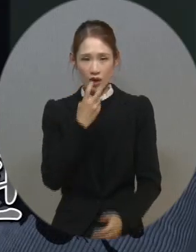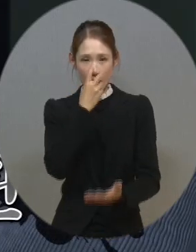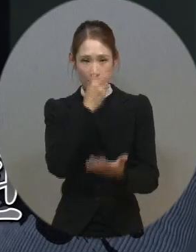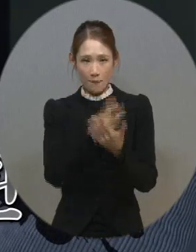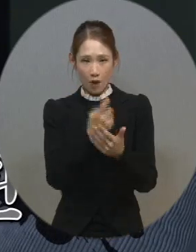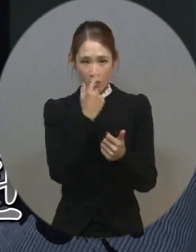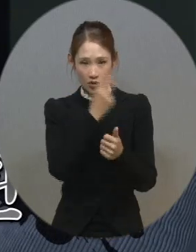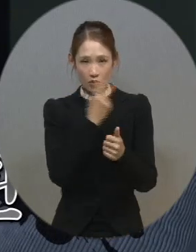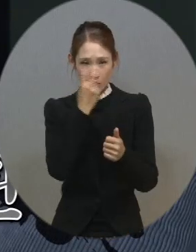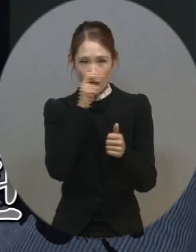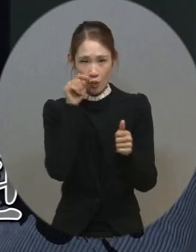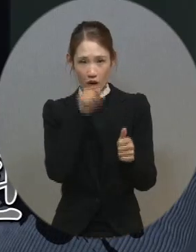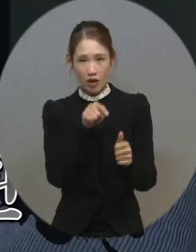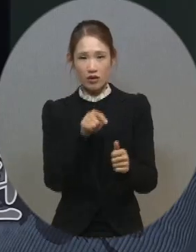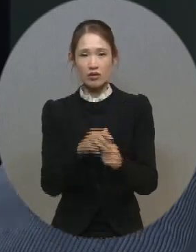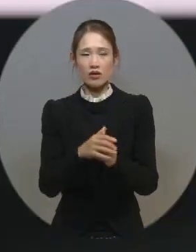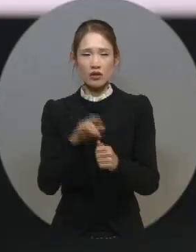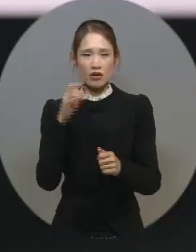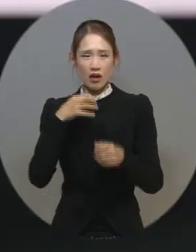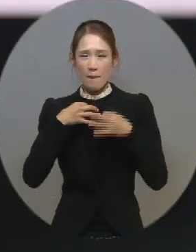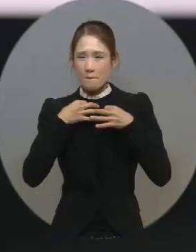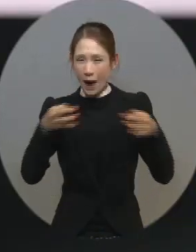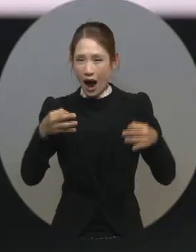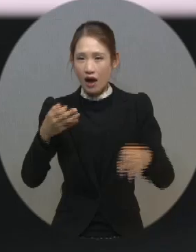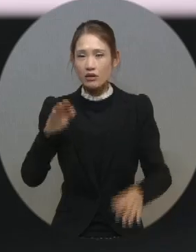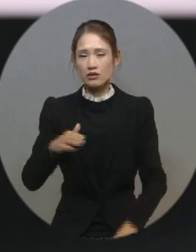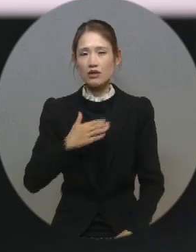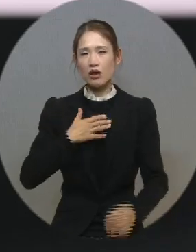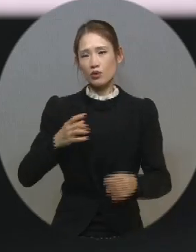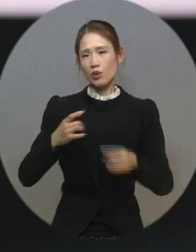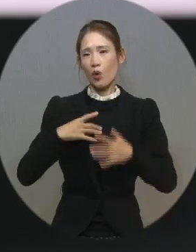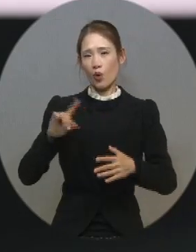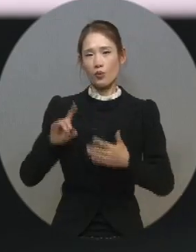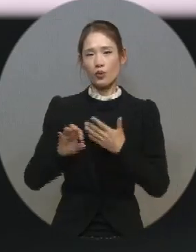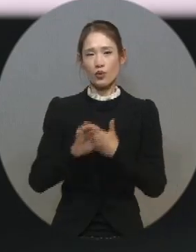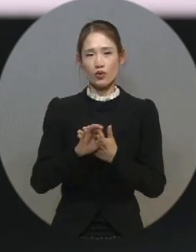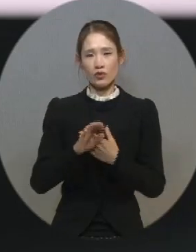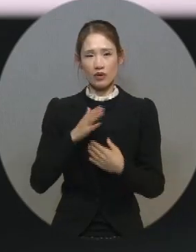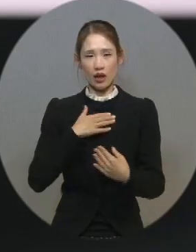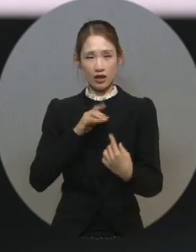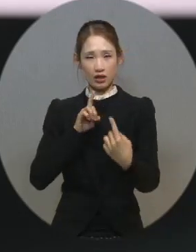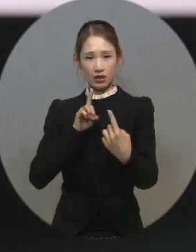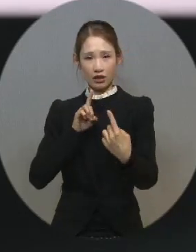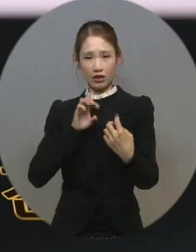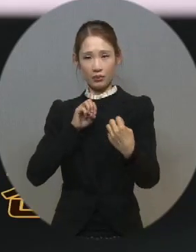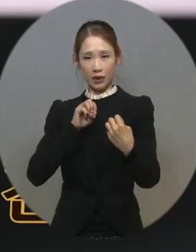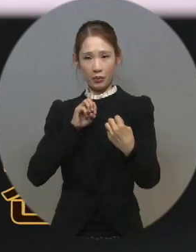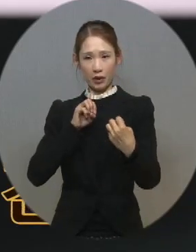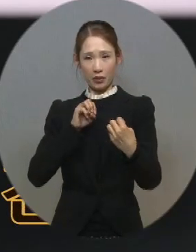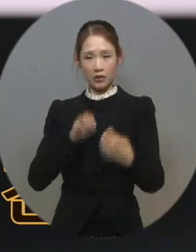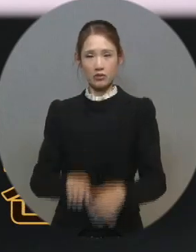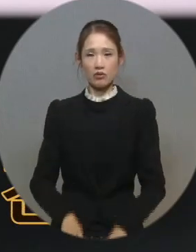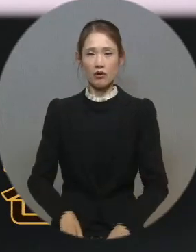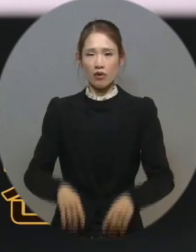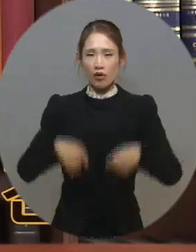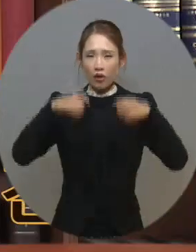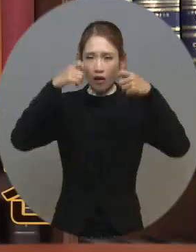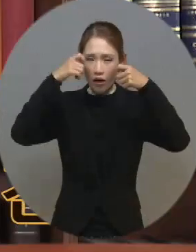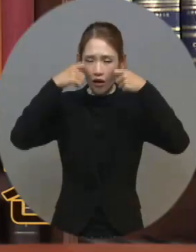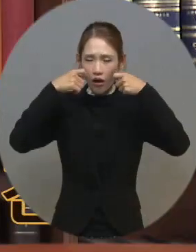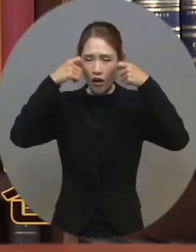막 이러면서 소리를 지르는데 제가 어디서 놀랬냐면요. 나하고 1대1로 얘기를 하는데 엉엉 우는 거야 이